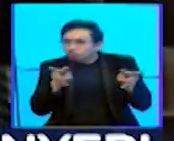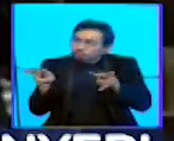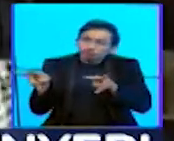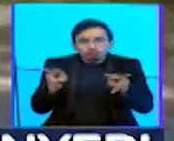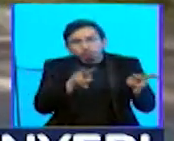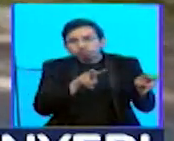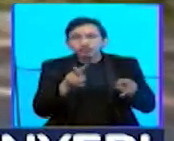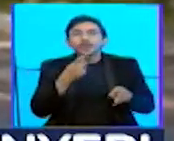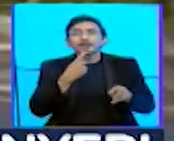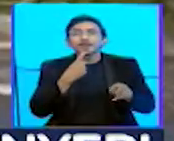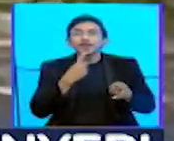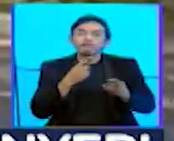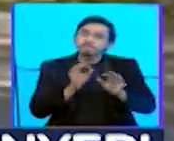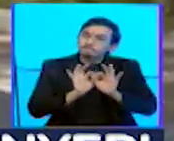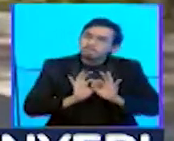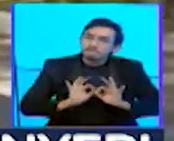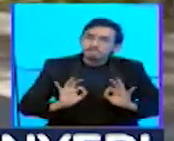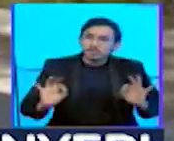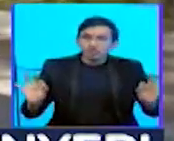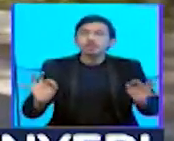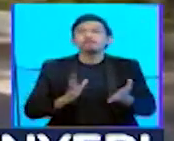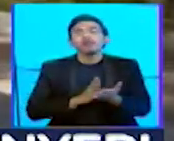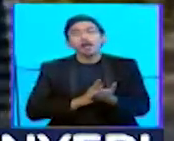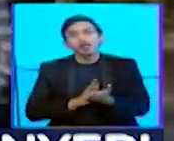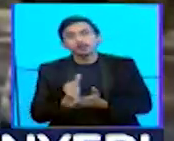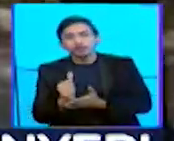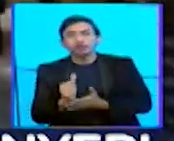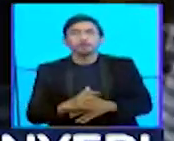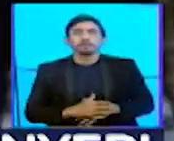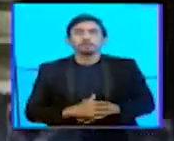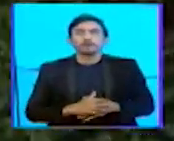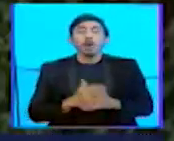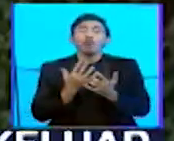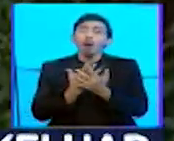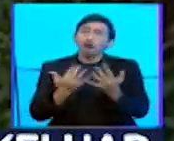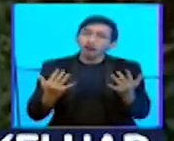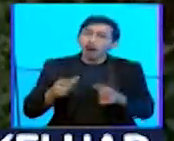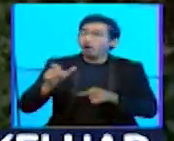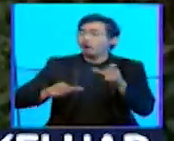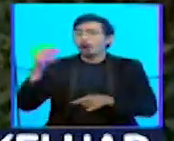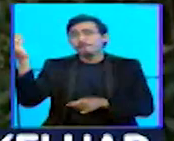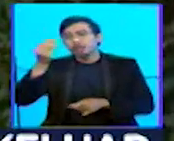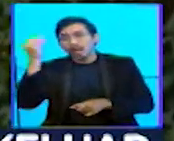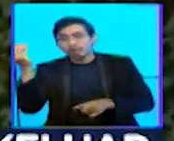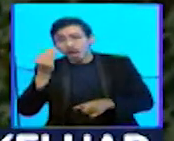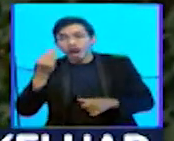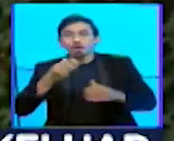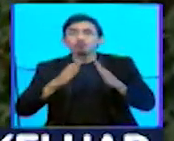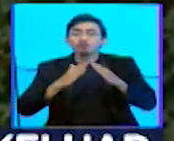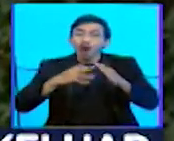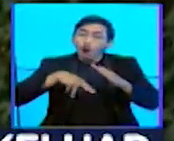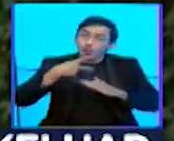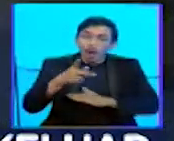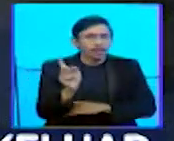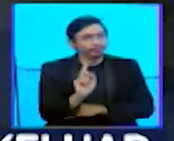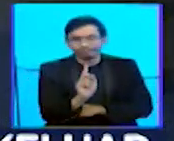umat Hindu di wilayah mereka berjalan dengan baik. Warga maupun turis tidak diperkenankan keluar, namun hanya untuk keperluan mendesak saja